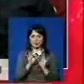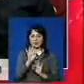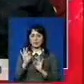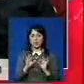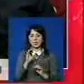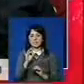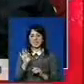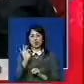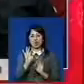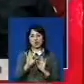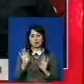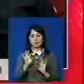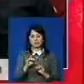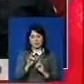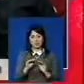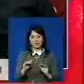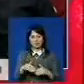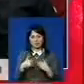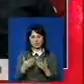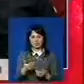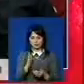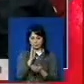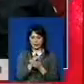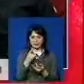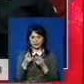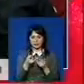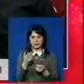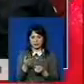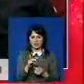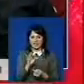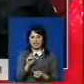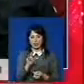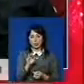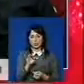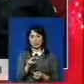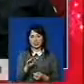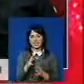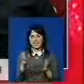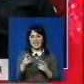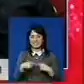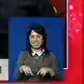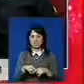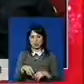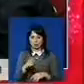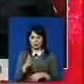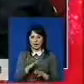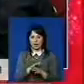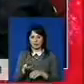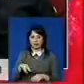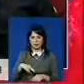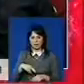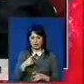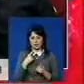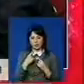და იმ სერვისის შესახებ, რომელსაც იგი ბავშვებს თავაზობს, მომამბის პირდაპირ ეთერში ქეთევან ხუციშვილი ფონდღია საზოგადოება საქართველოს აღმასრულებელი